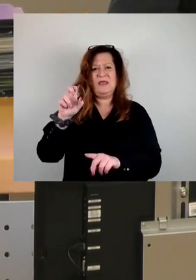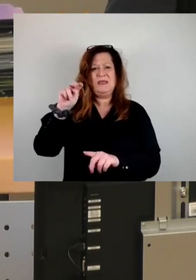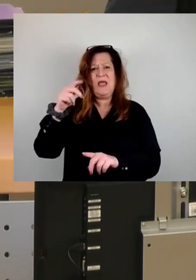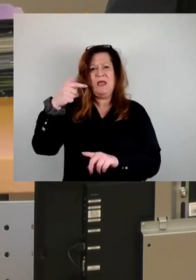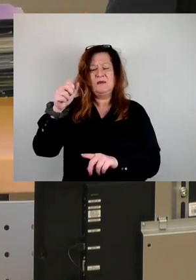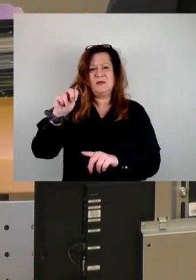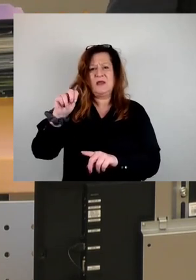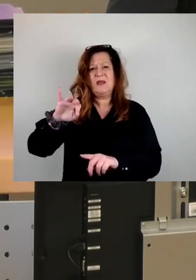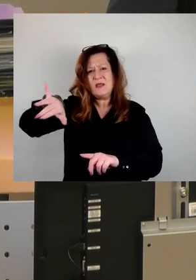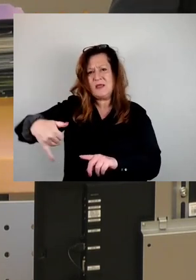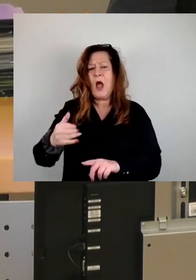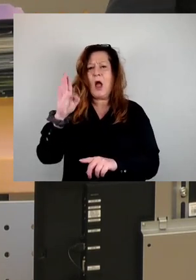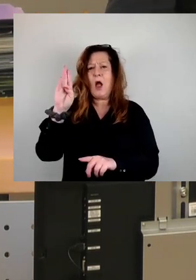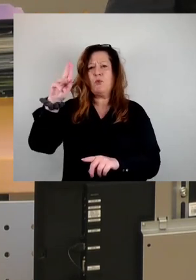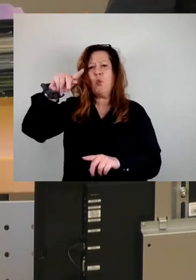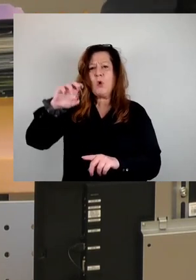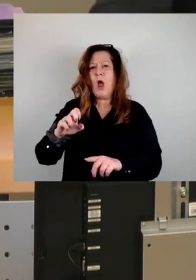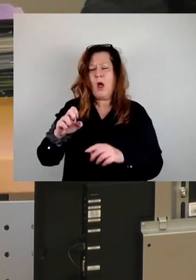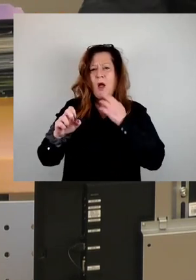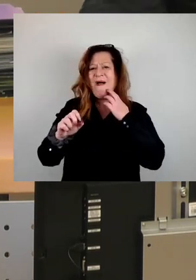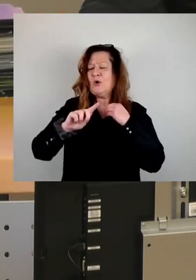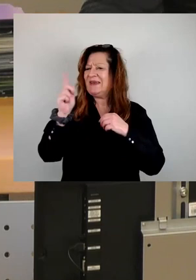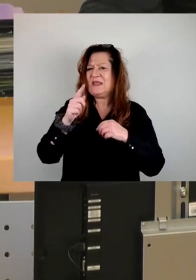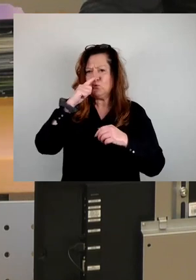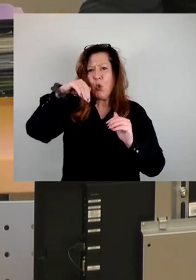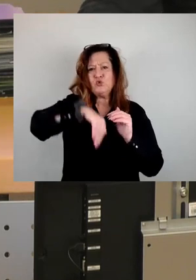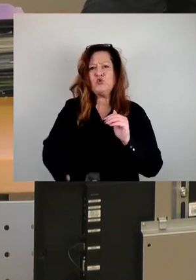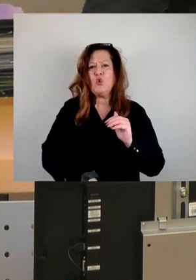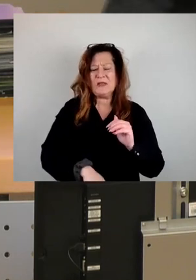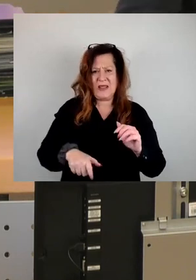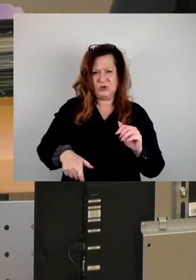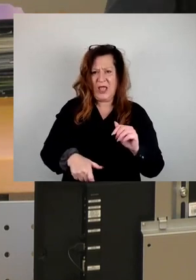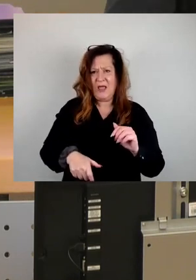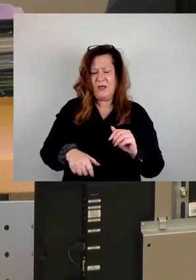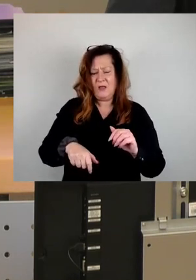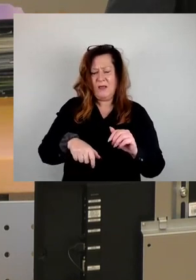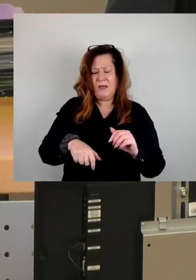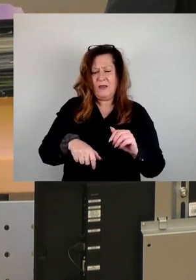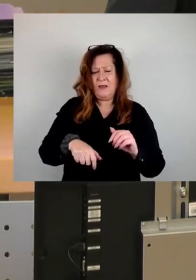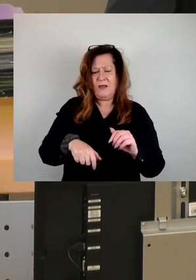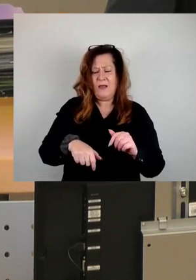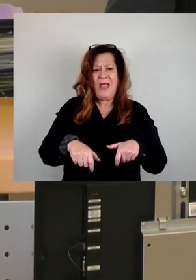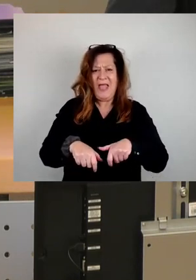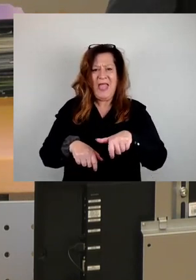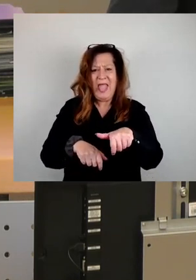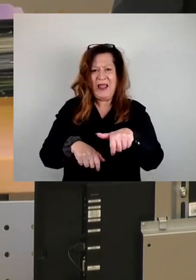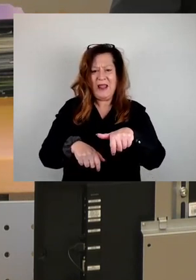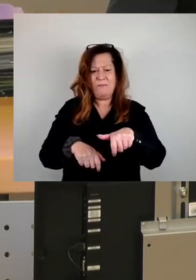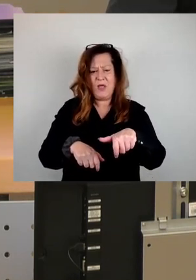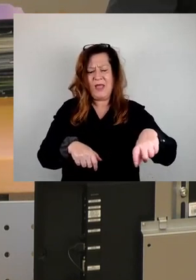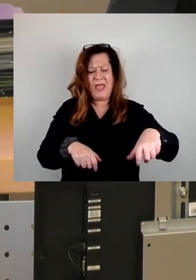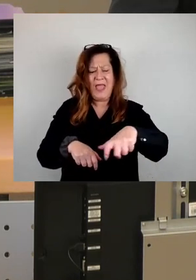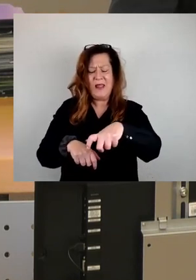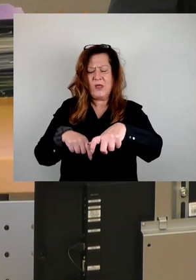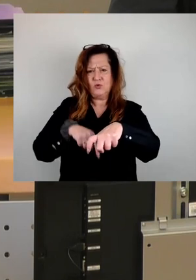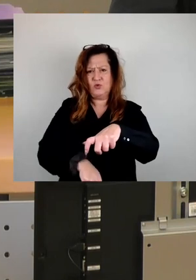südlich der Elbe stattfindet. Deswegen bin ich sehr froh, dass jetzt Teil dieses Buga-Konzepts auch im Nordraum der sogenannte